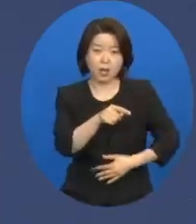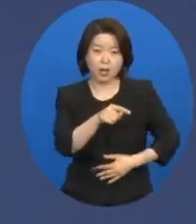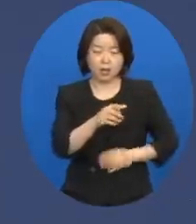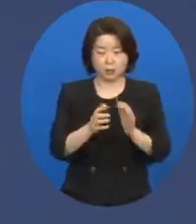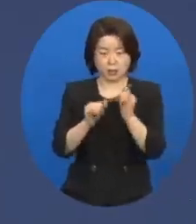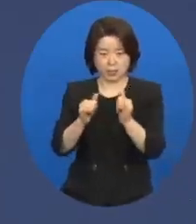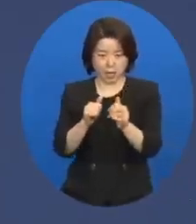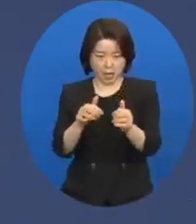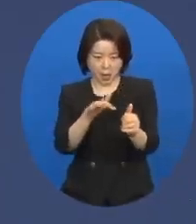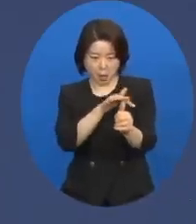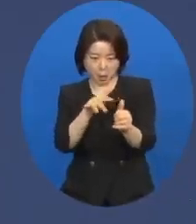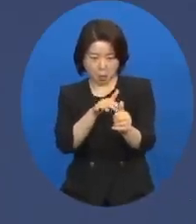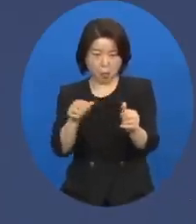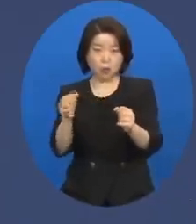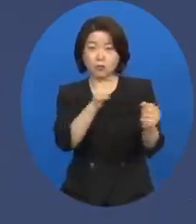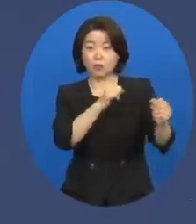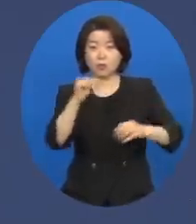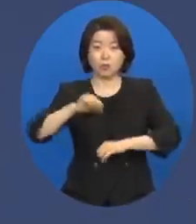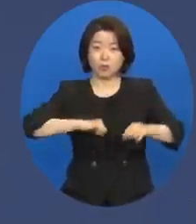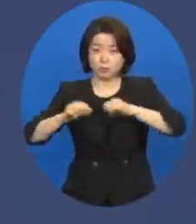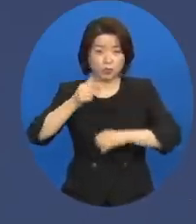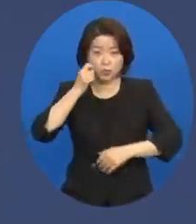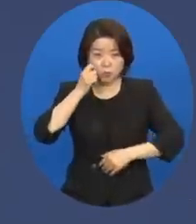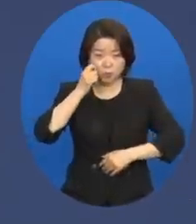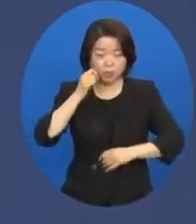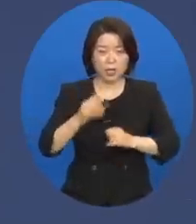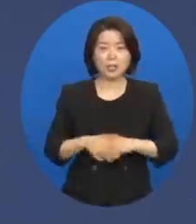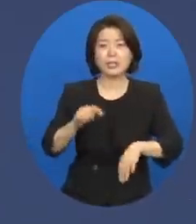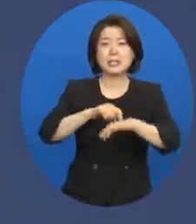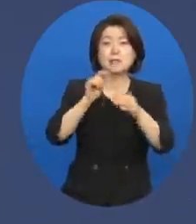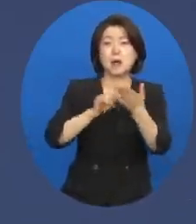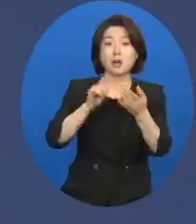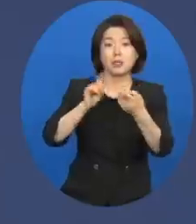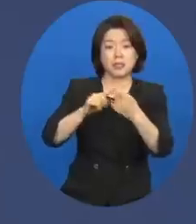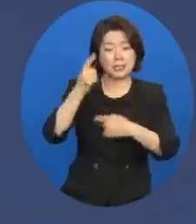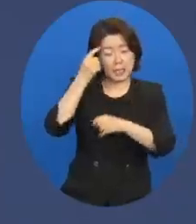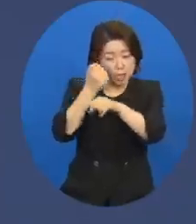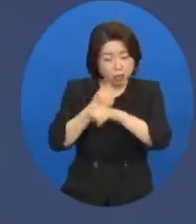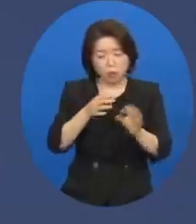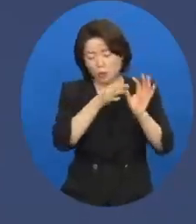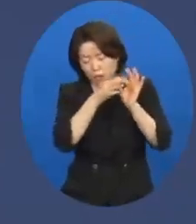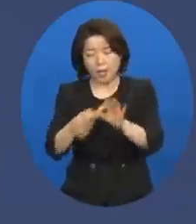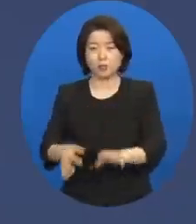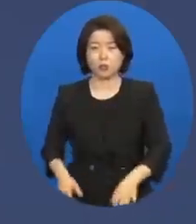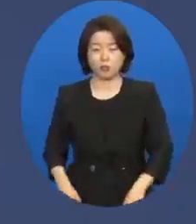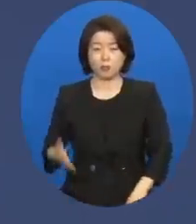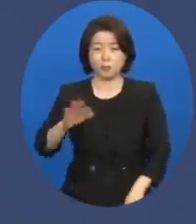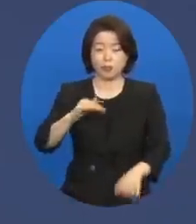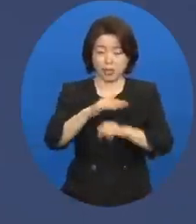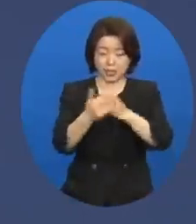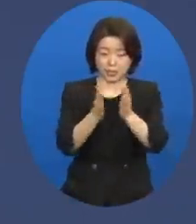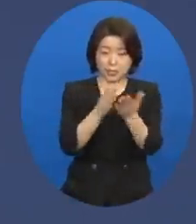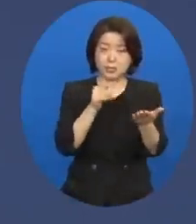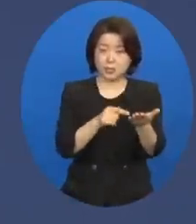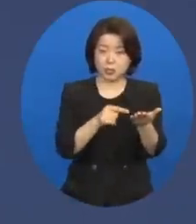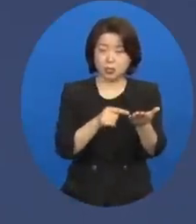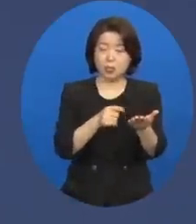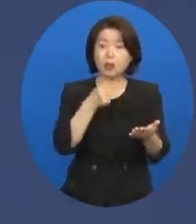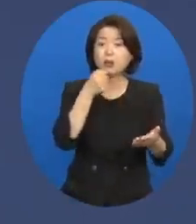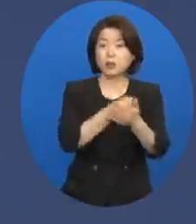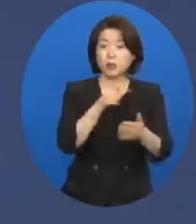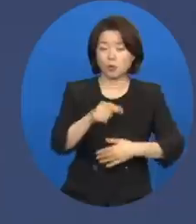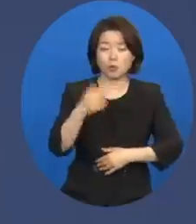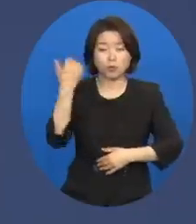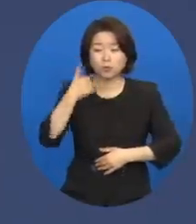움직일 수가 없으니까 이 마음에 관한 연구를 끊임없이 해왔어요. 그런데 절대 성경 결론을 내려요. 누가